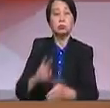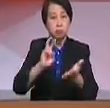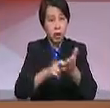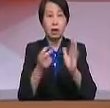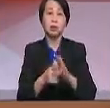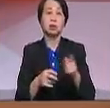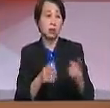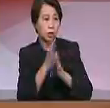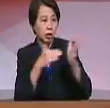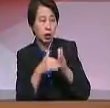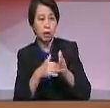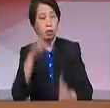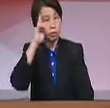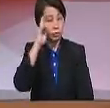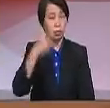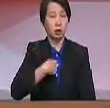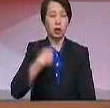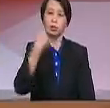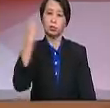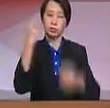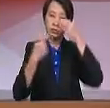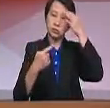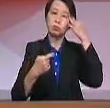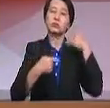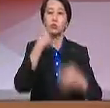menunjukkan bahawa, seperti yang saya sentiasa sebutkan,